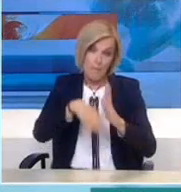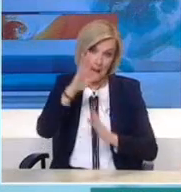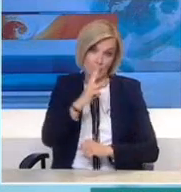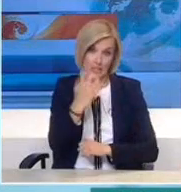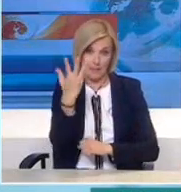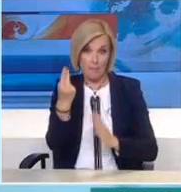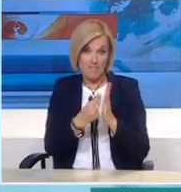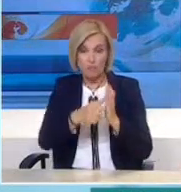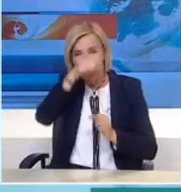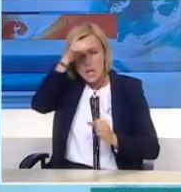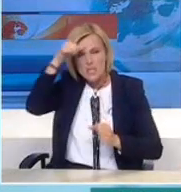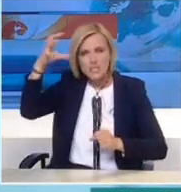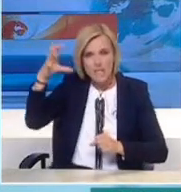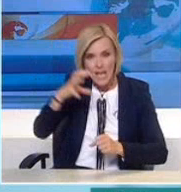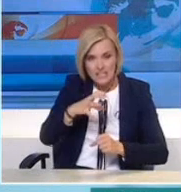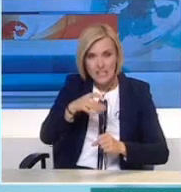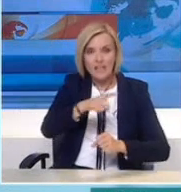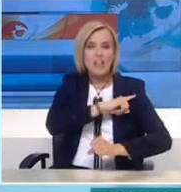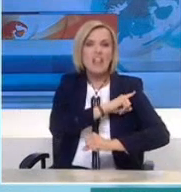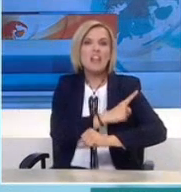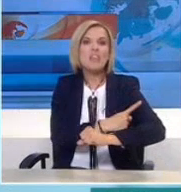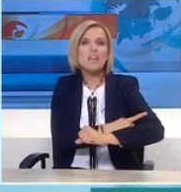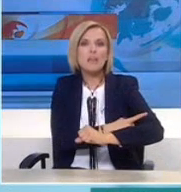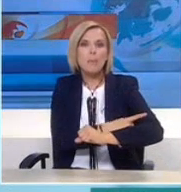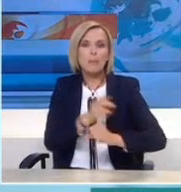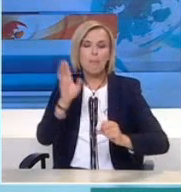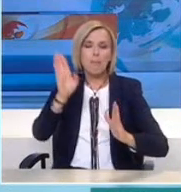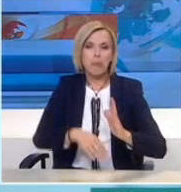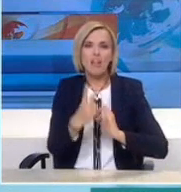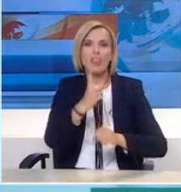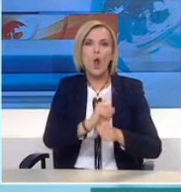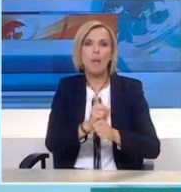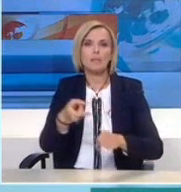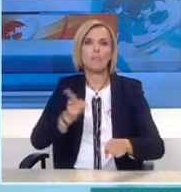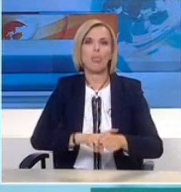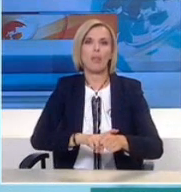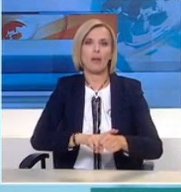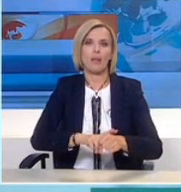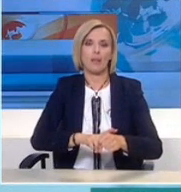35 βαθμών, η ημίσια ζωή του ιού πέφτει στα 2 λεπτά.